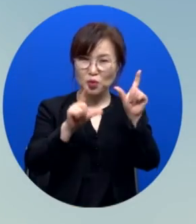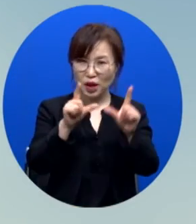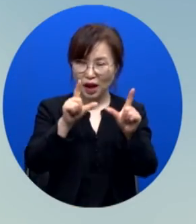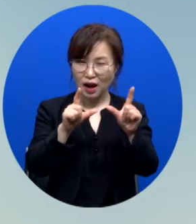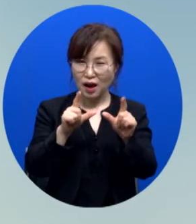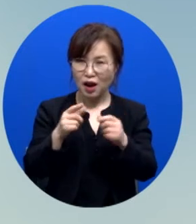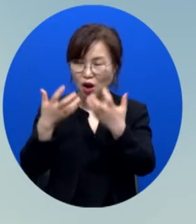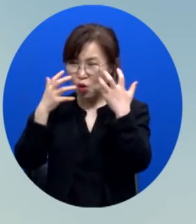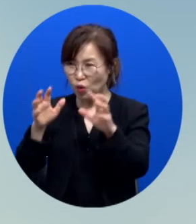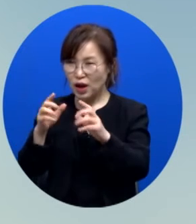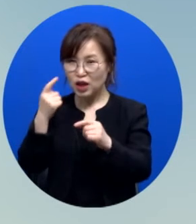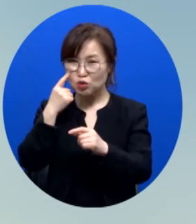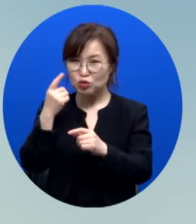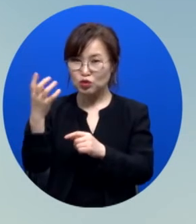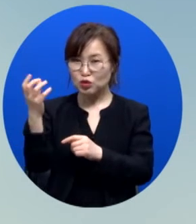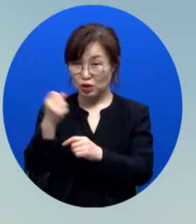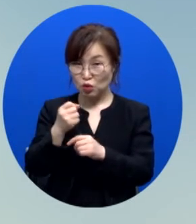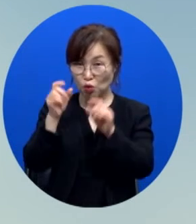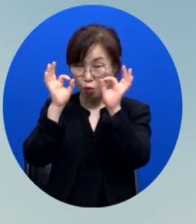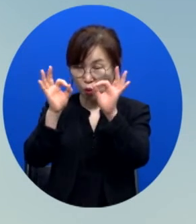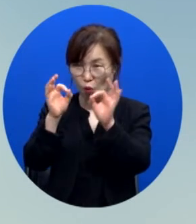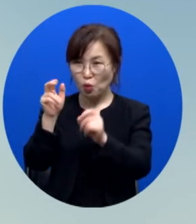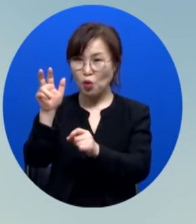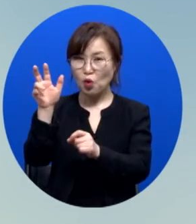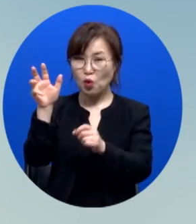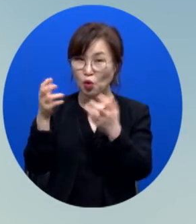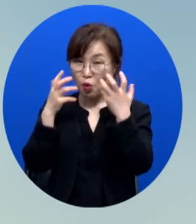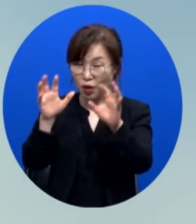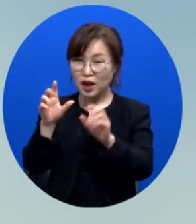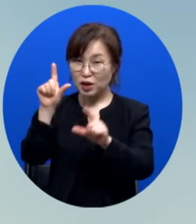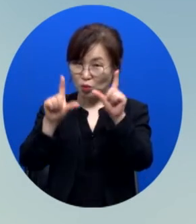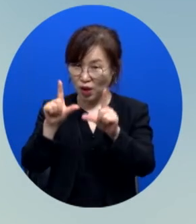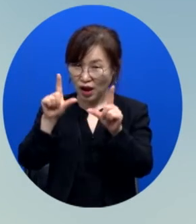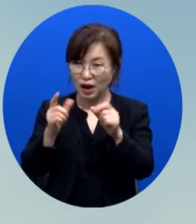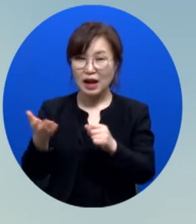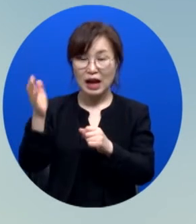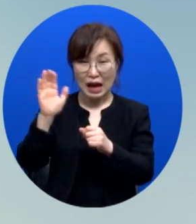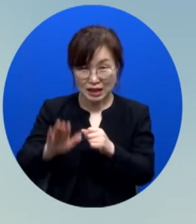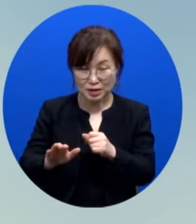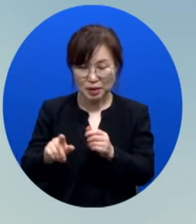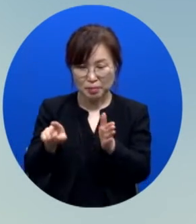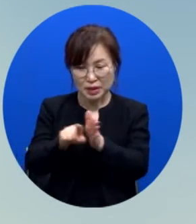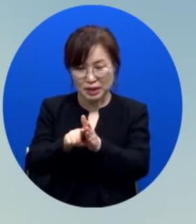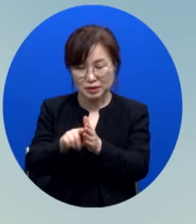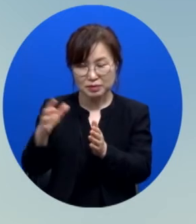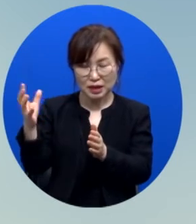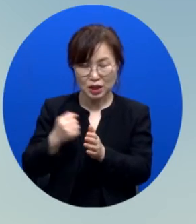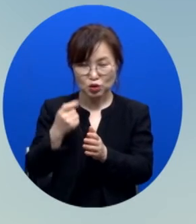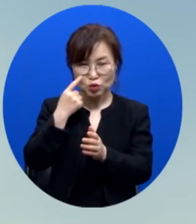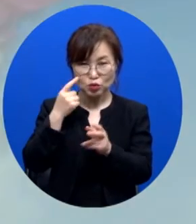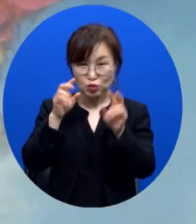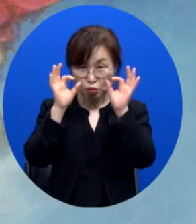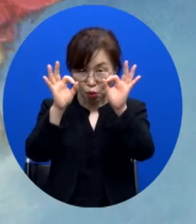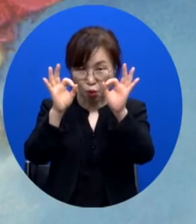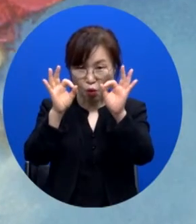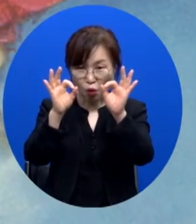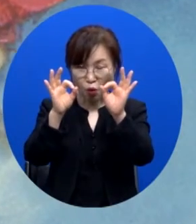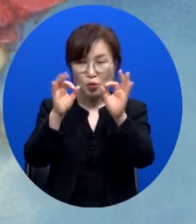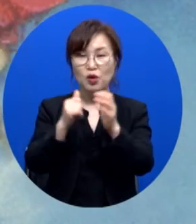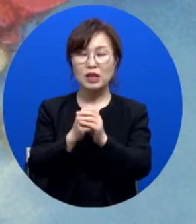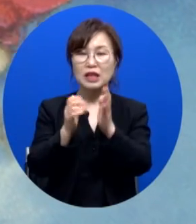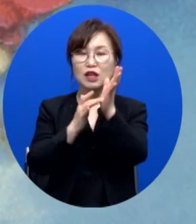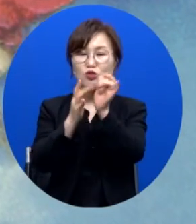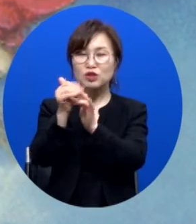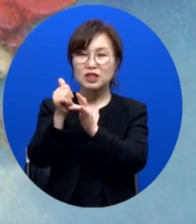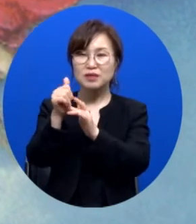눈으로 보면 호랑이의 모양입니다 그러나 믿음의 눈으로 볼 때는 이렇게 보일 것입니다 우리나라의 지도는 예수님이